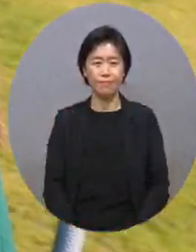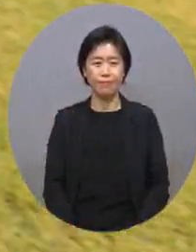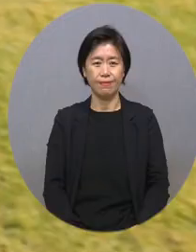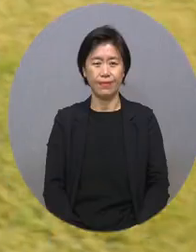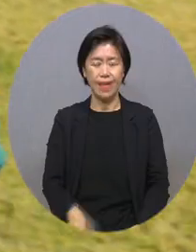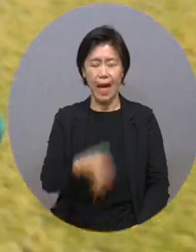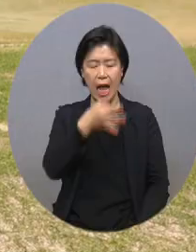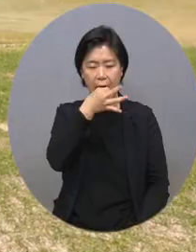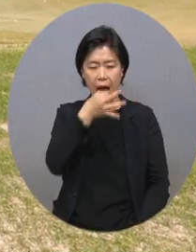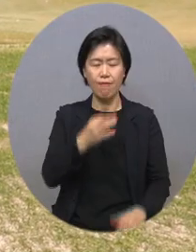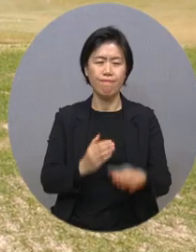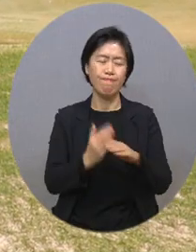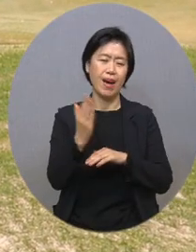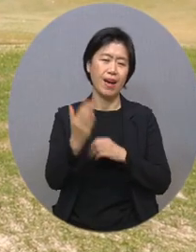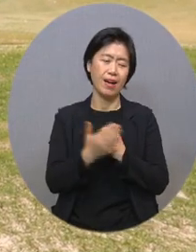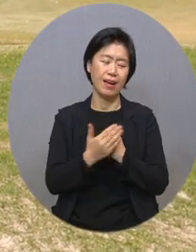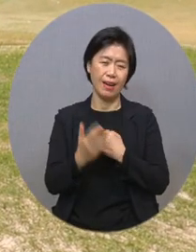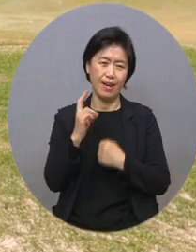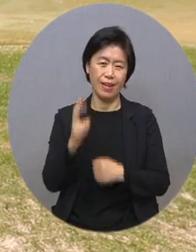욕심이 너무 컸어.